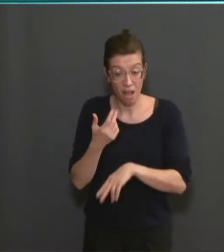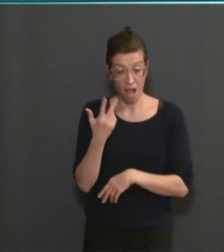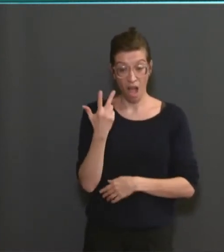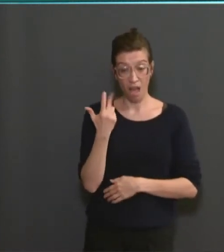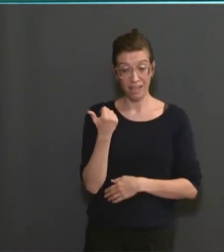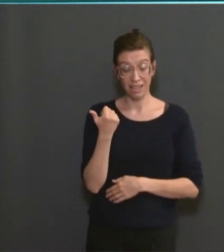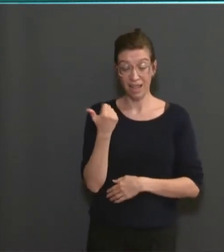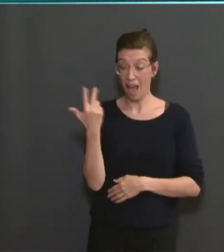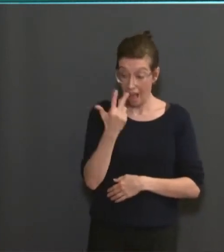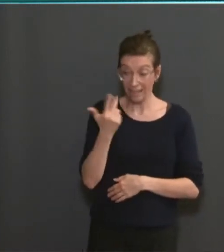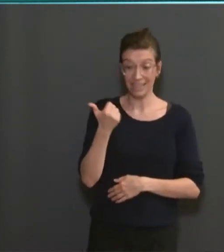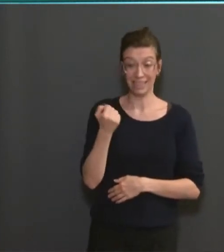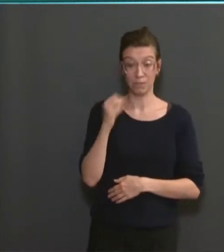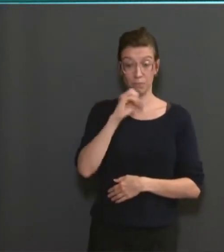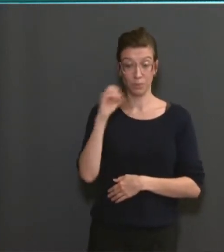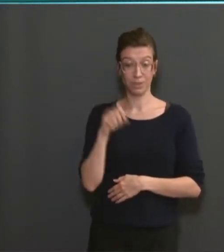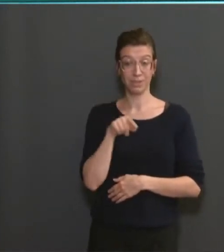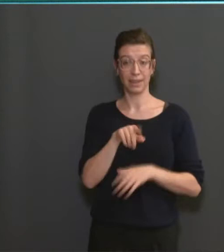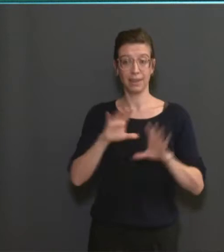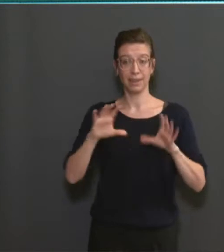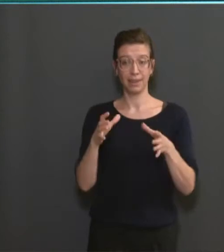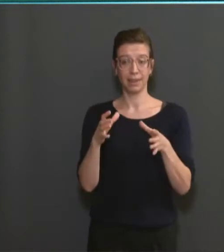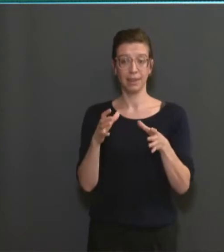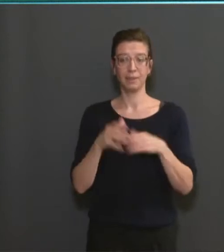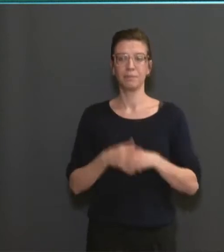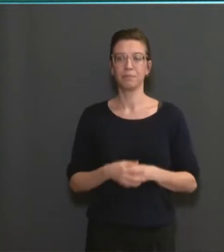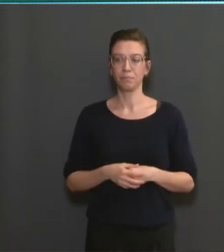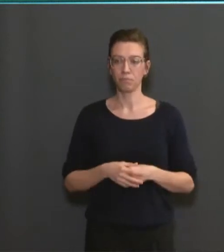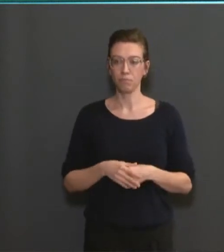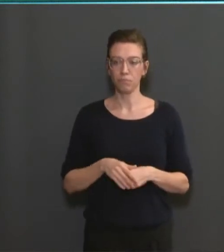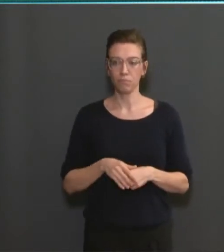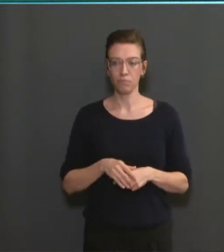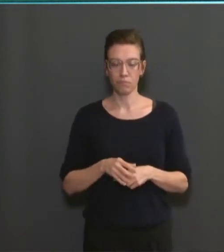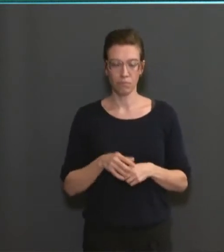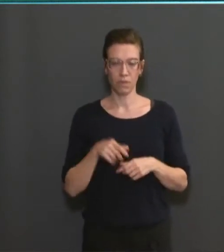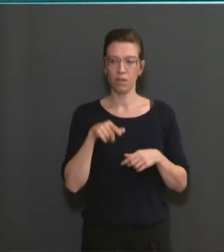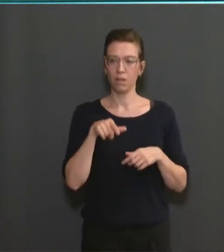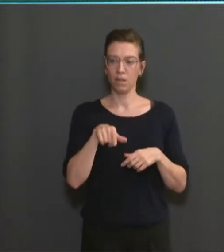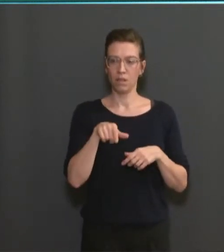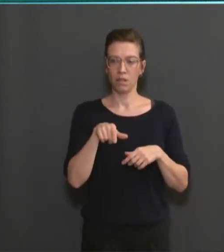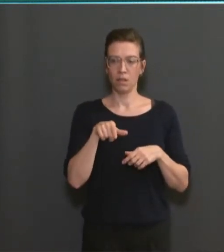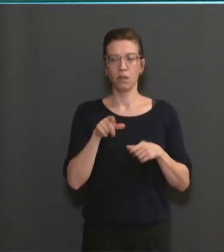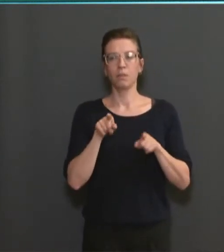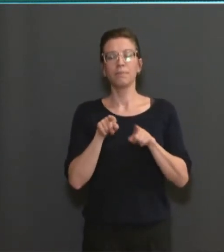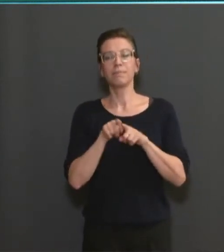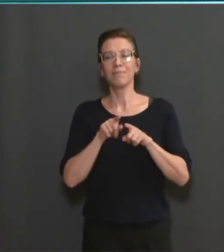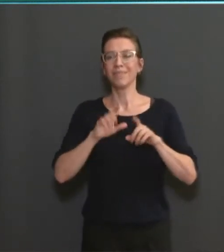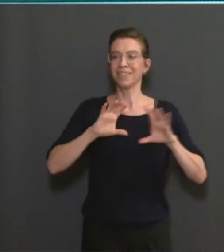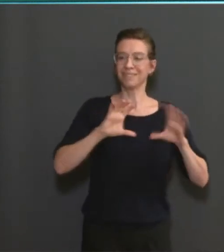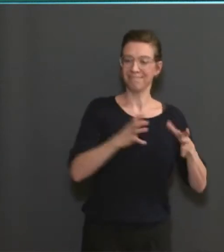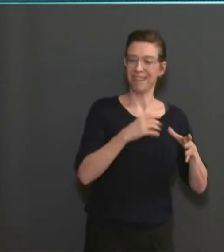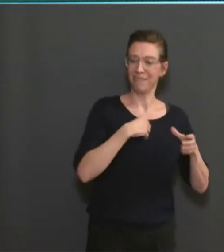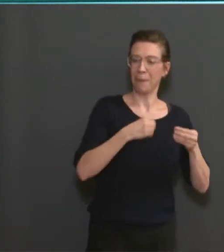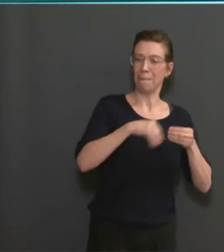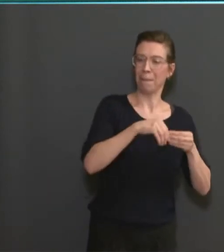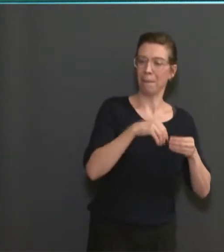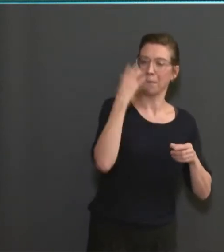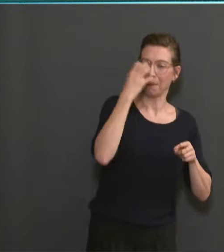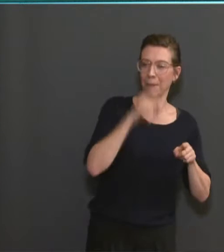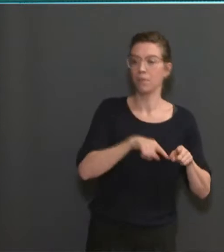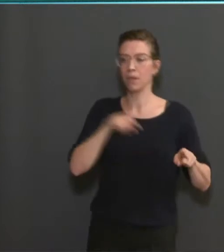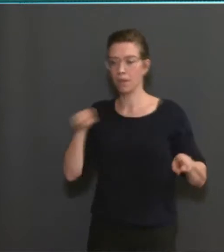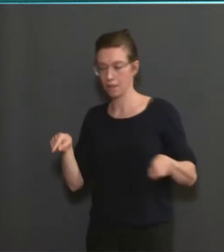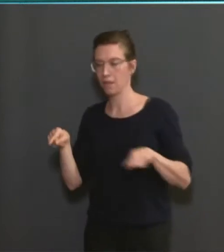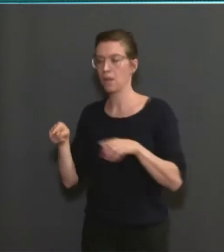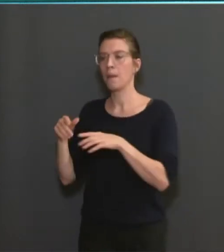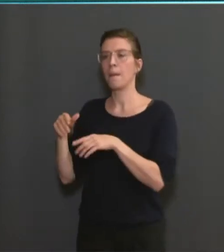Het aandeel patiënten op intensieve zorgen dat geen onderliggende aandoeningen heeft, is toegenomen ten opzichte van